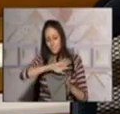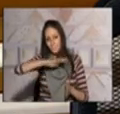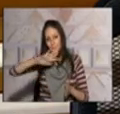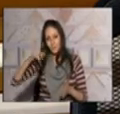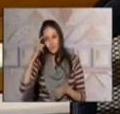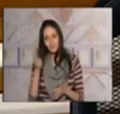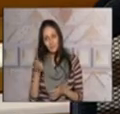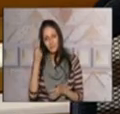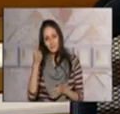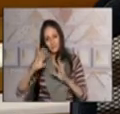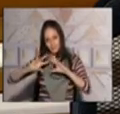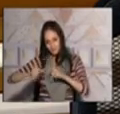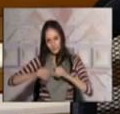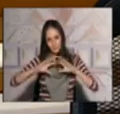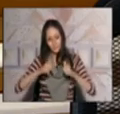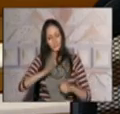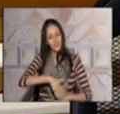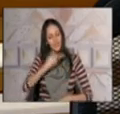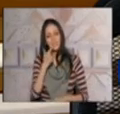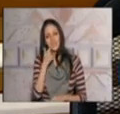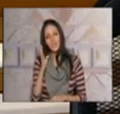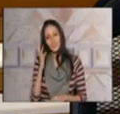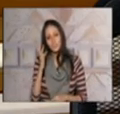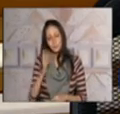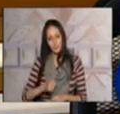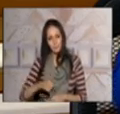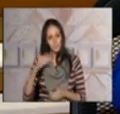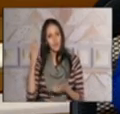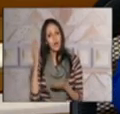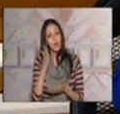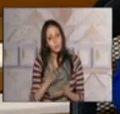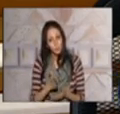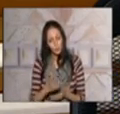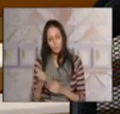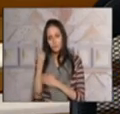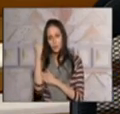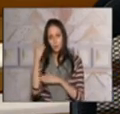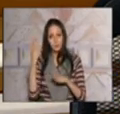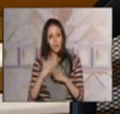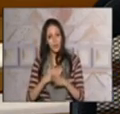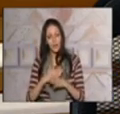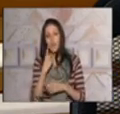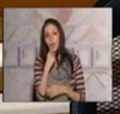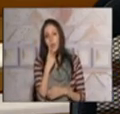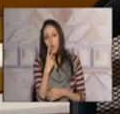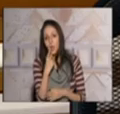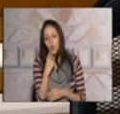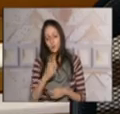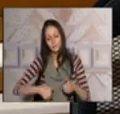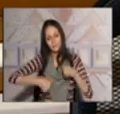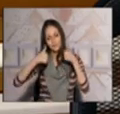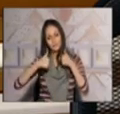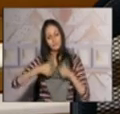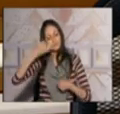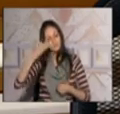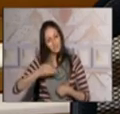متطور، محتاجه شباب لديهم القدره على اتخاذ القرار السليم. يا جماعه احنا لازم ان احنا نتغير.